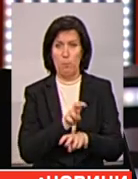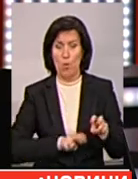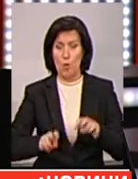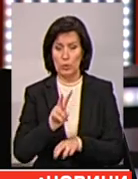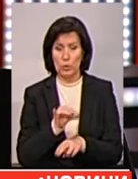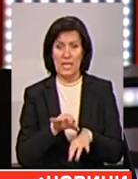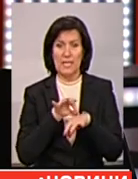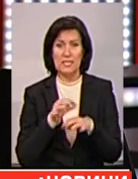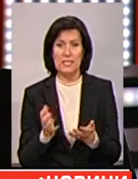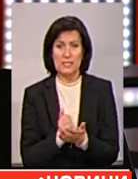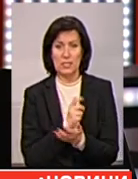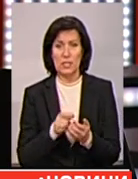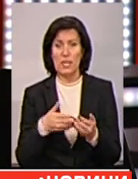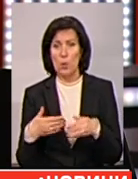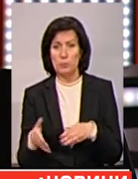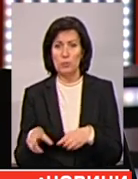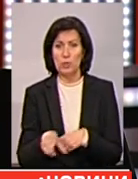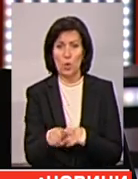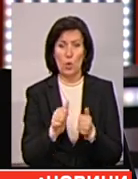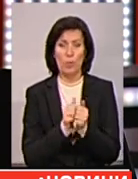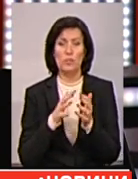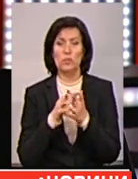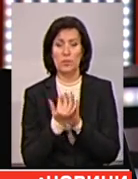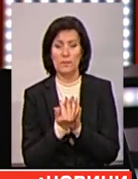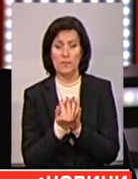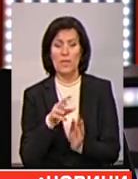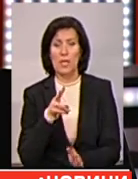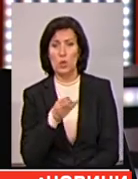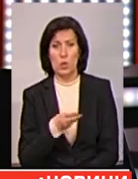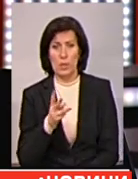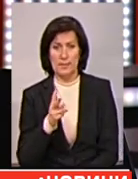пошуки. Тіло знайшли на узбіччі дороги поблизу населеного пункту Троїцьке.